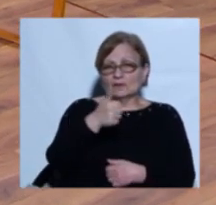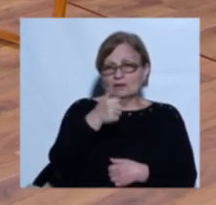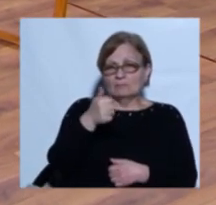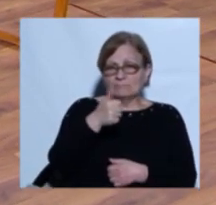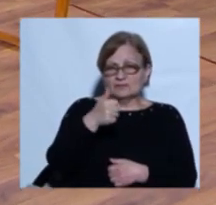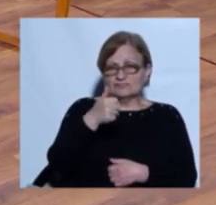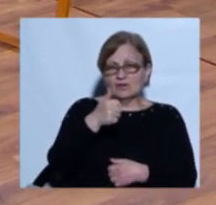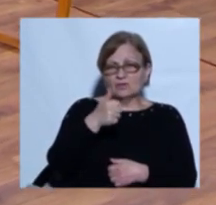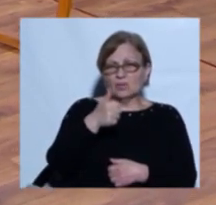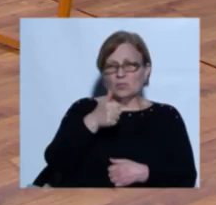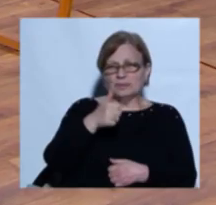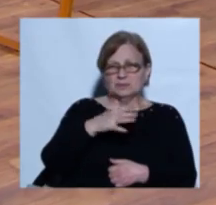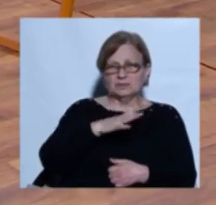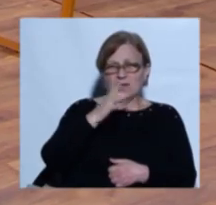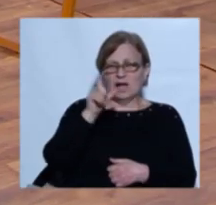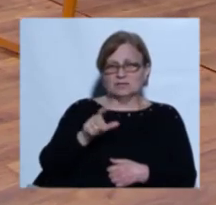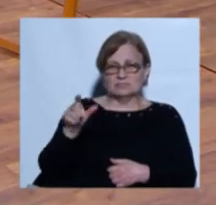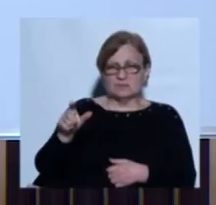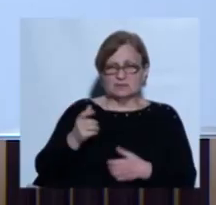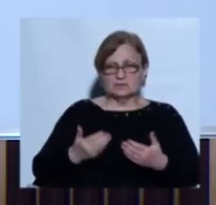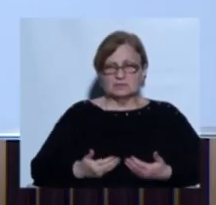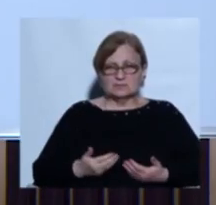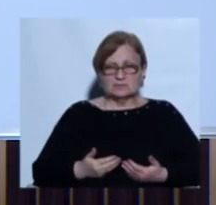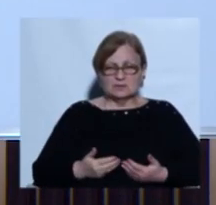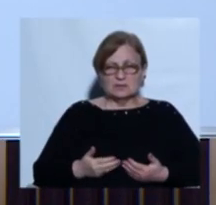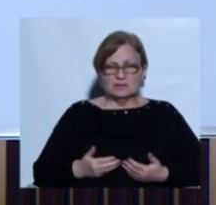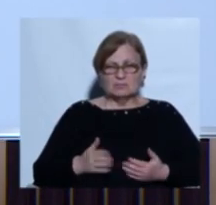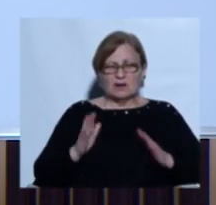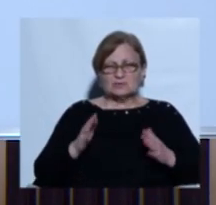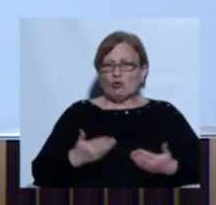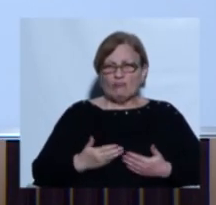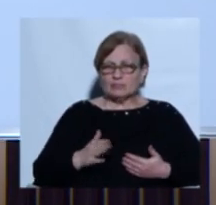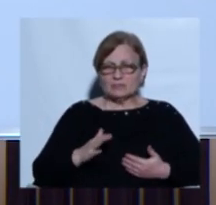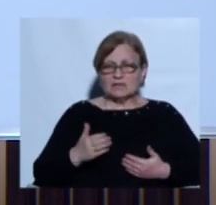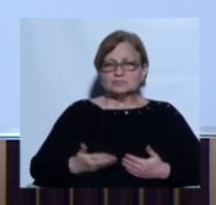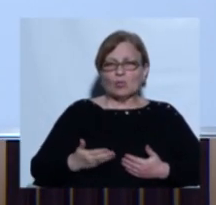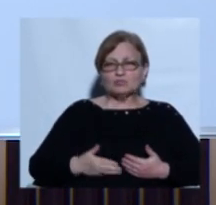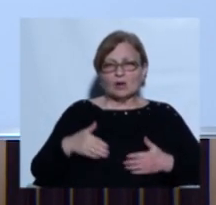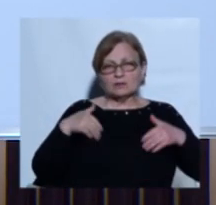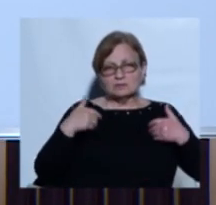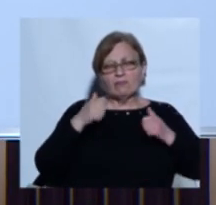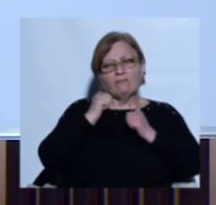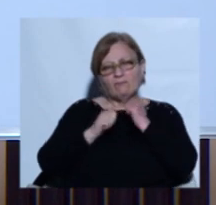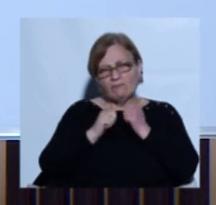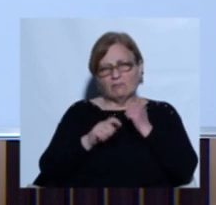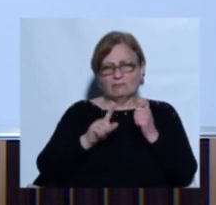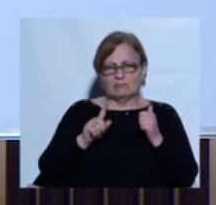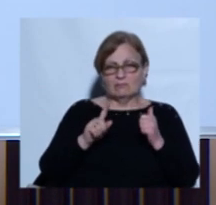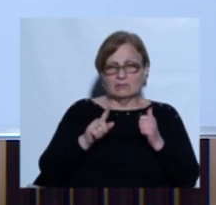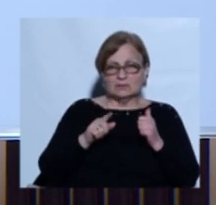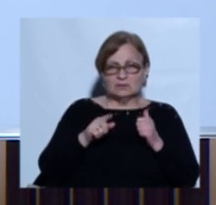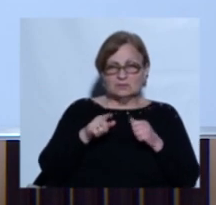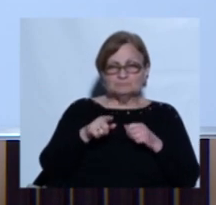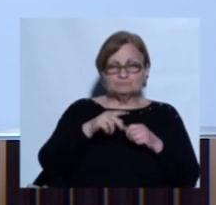ადამიანები ცხოვრობენ, აი შემიძლია ვთქვა, ცოცხლობენ, ანუ მათი ყოველდღიურობა, ჯერ უპირველეს